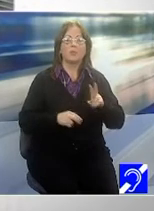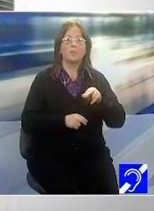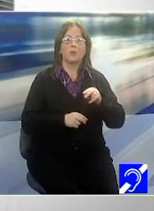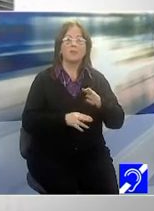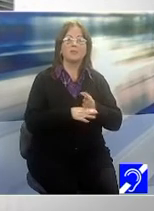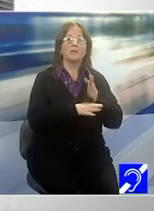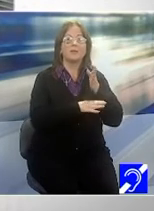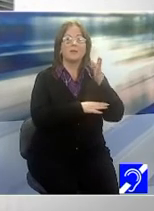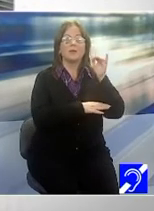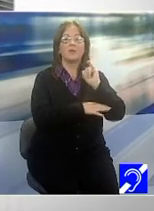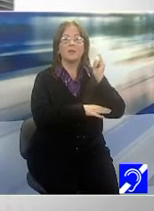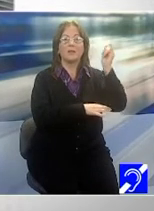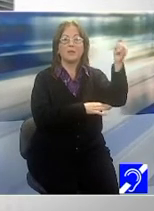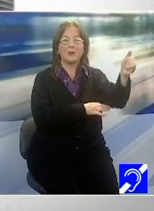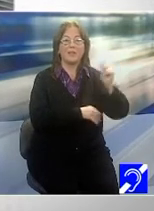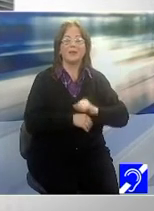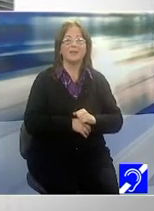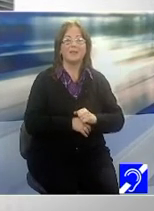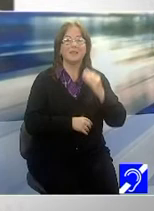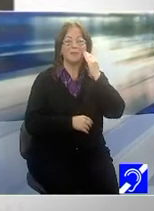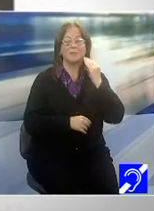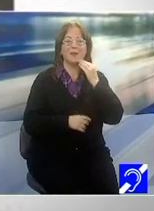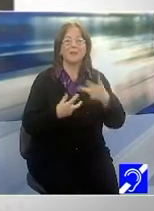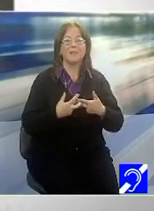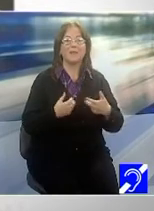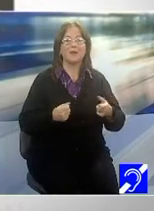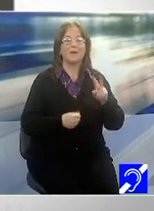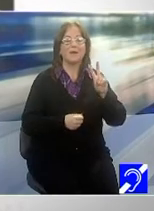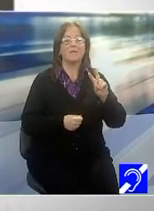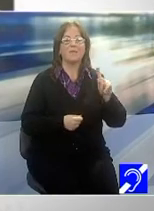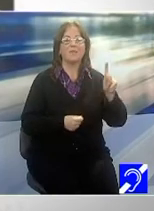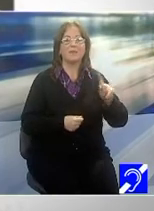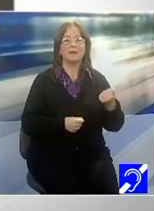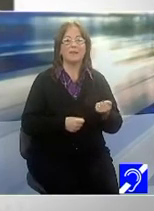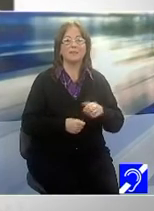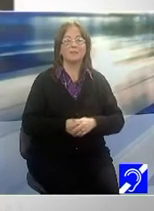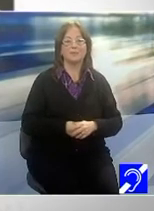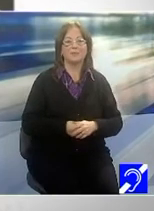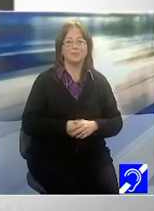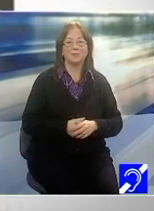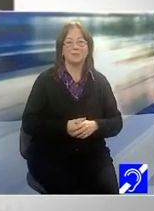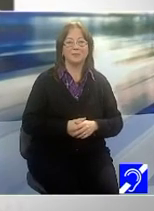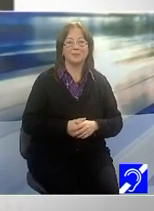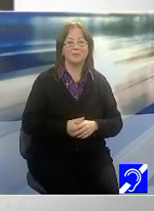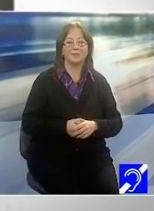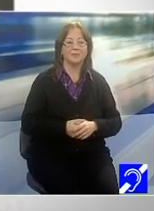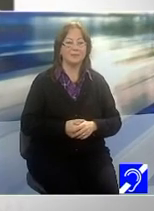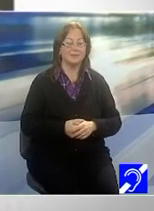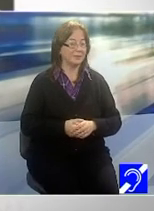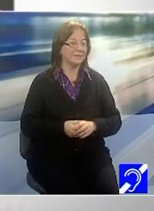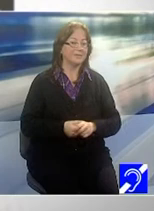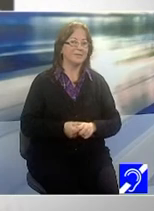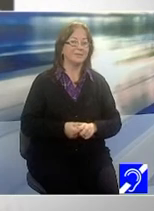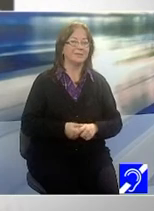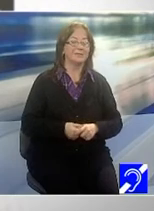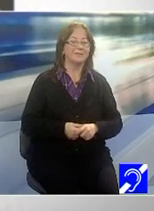We don't the future that you think the Romanian won't need the visa for going in United States. It's that? Yes.